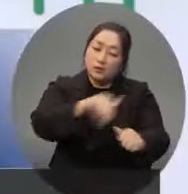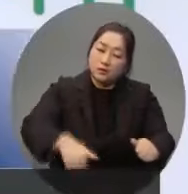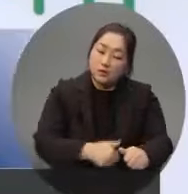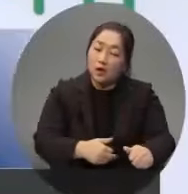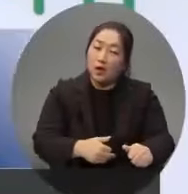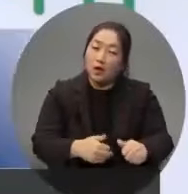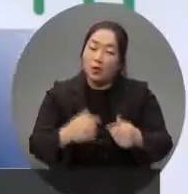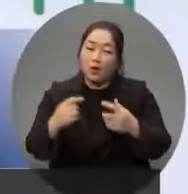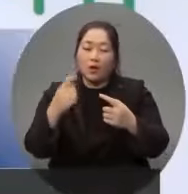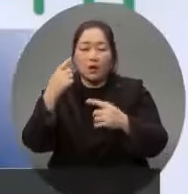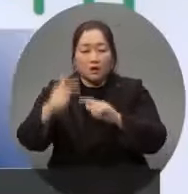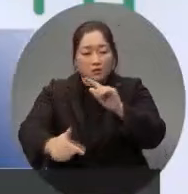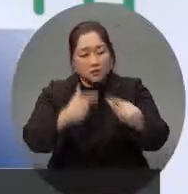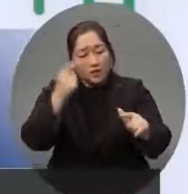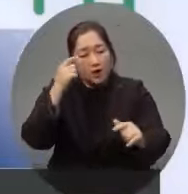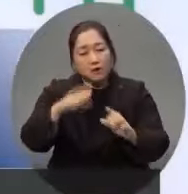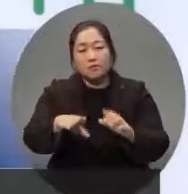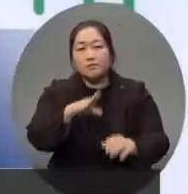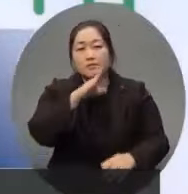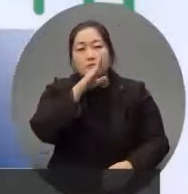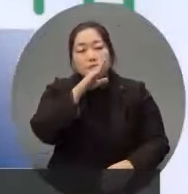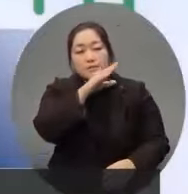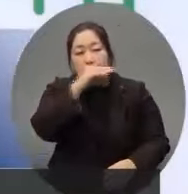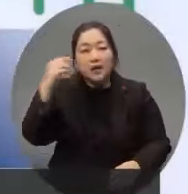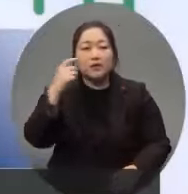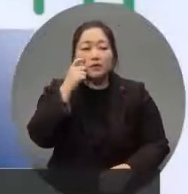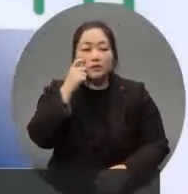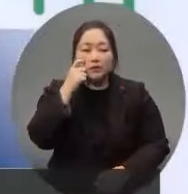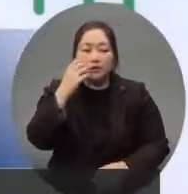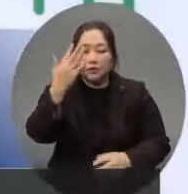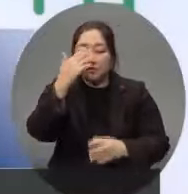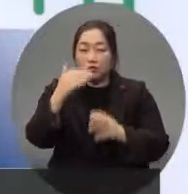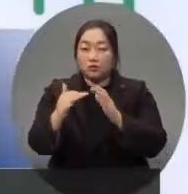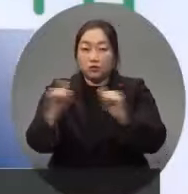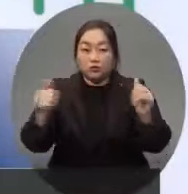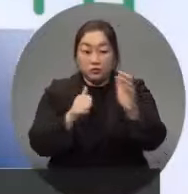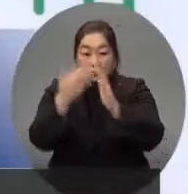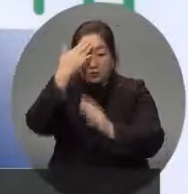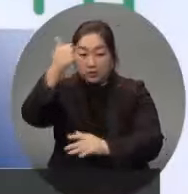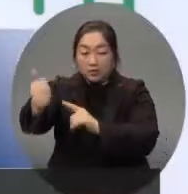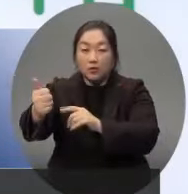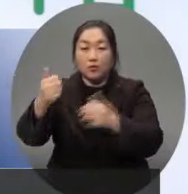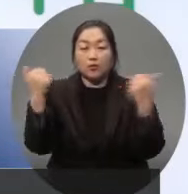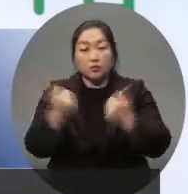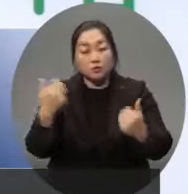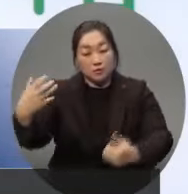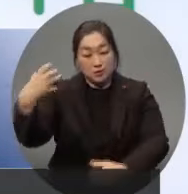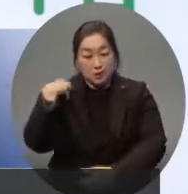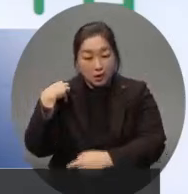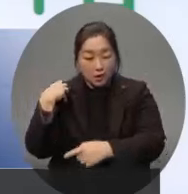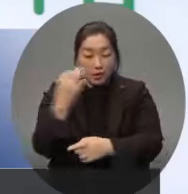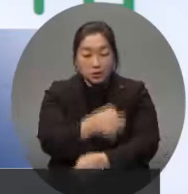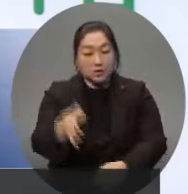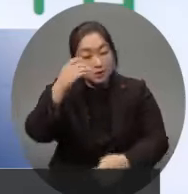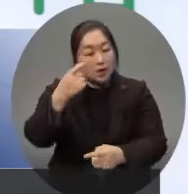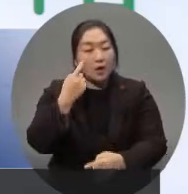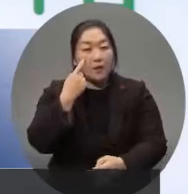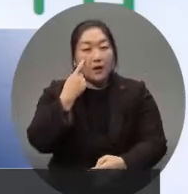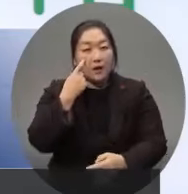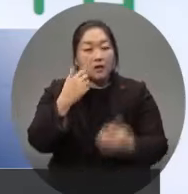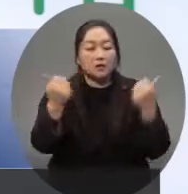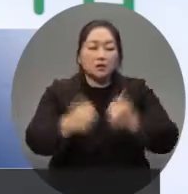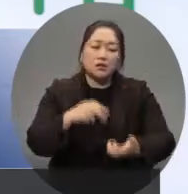고려해서나 매우 부적절해 보이고요. 주민의 대표로서 의회 본연의 역할을 하려면 의정비 인상 시도에 대해서